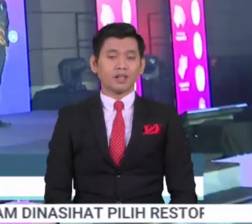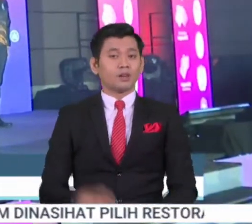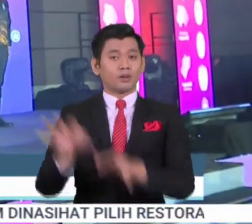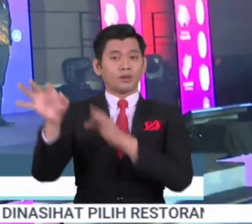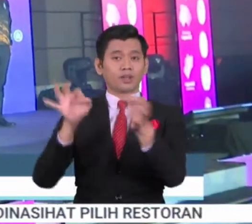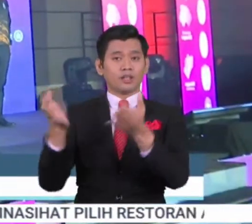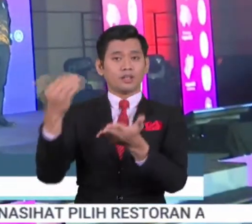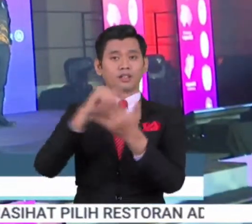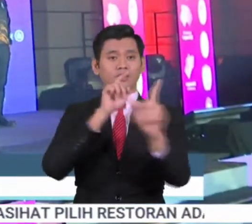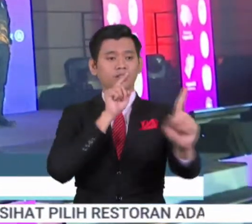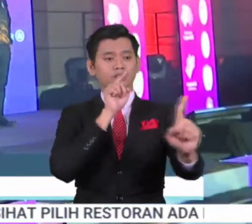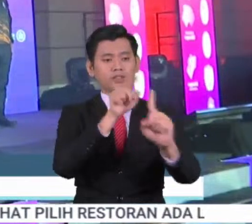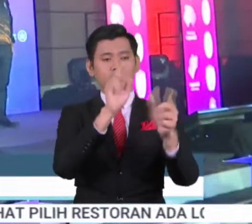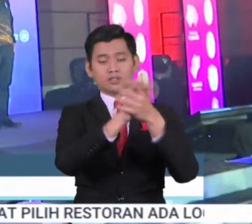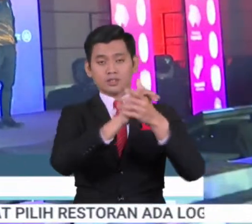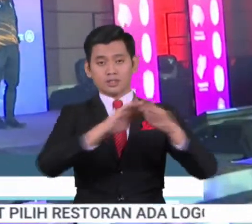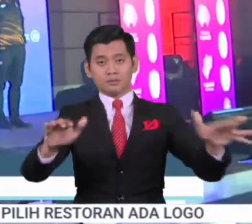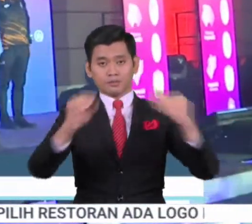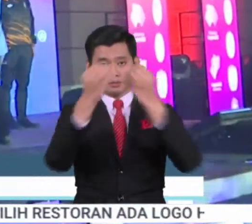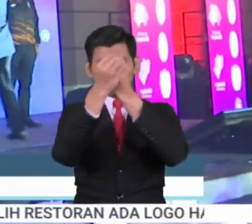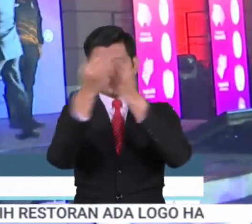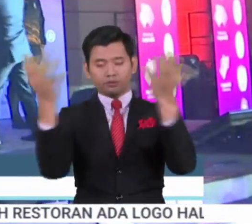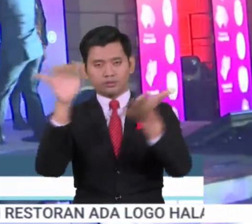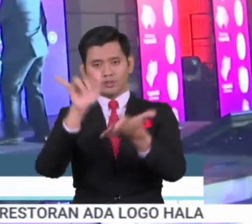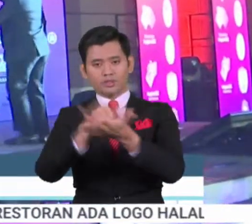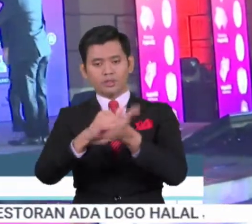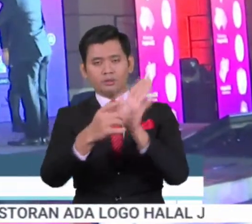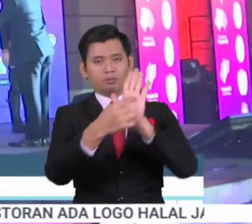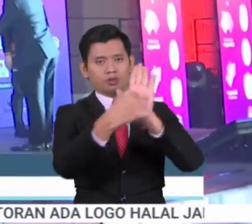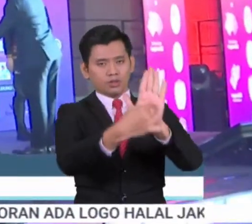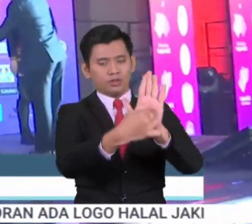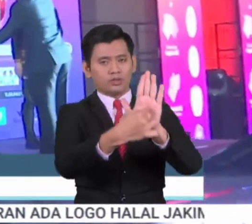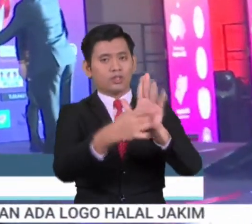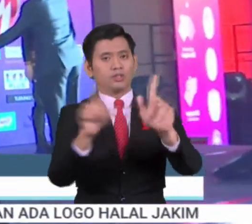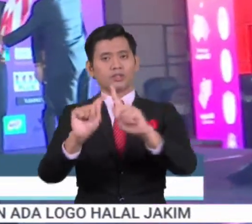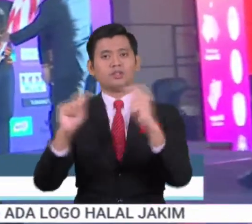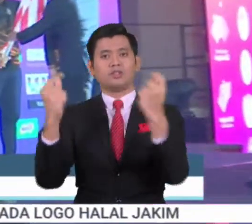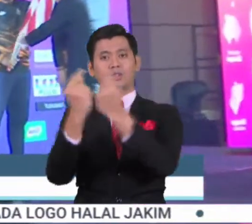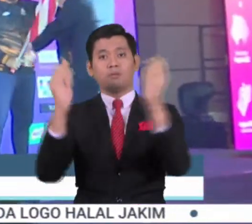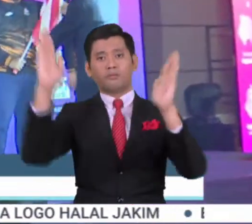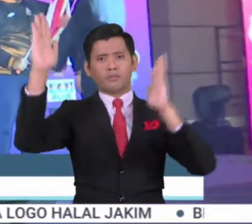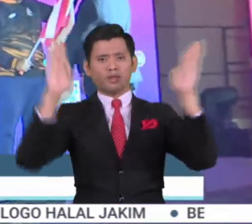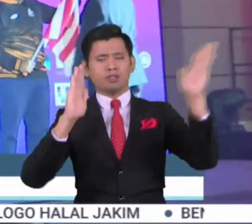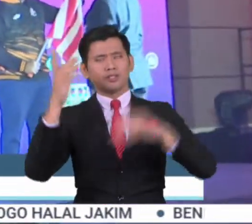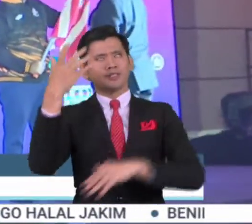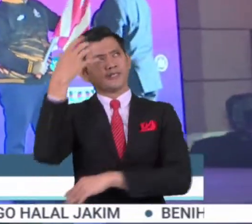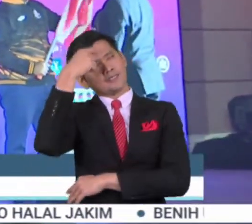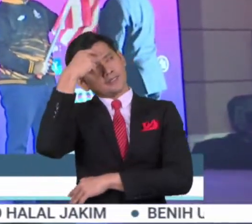Jelas beliau, sasaran selamat yang diumumkan itu memberikan gambaran kontinjen negara sedang